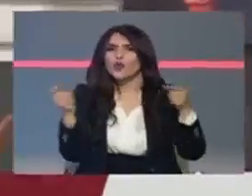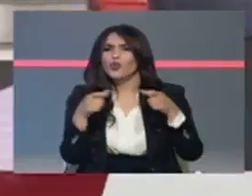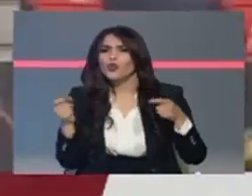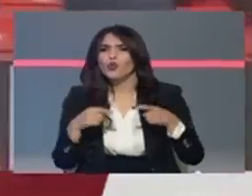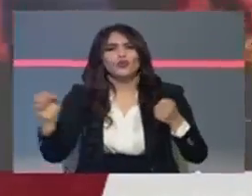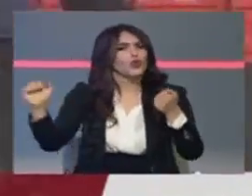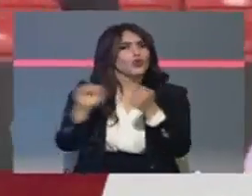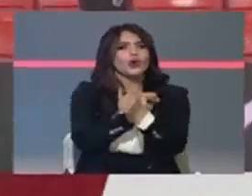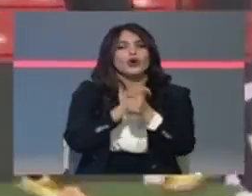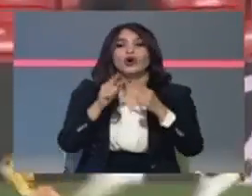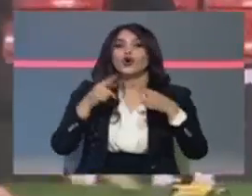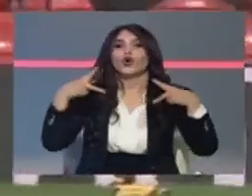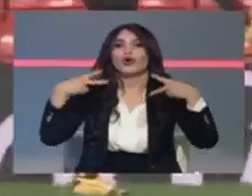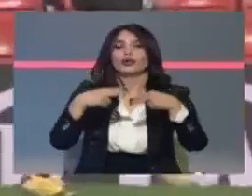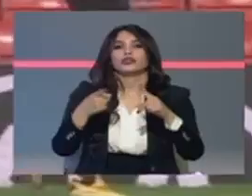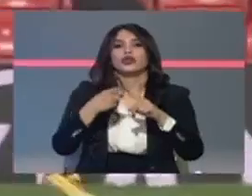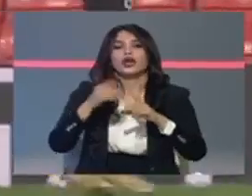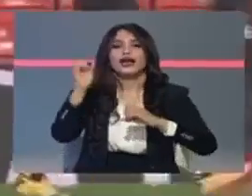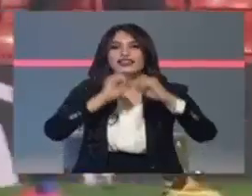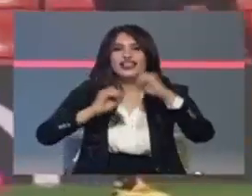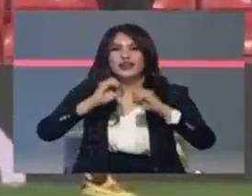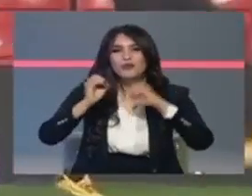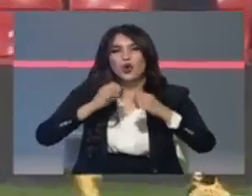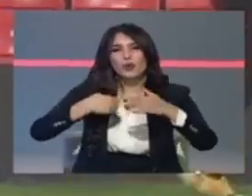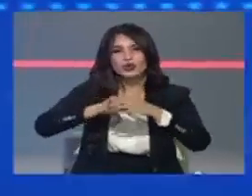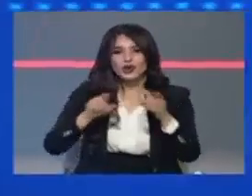الفاصل للبلاي أوف الذي يدور بنظام بطولة مصغرة.